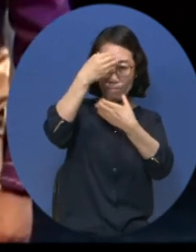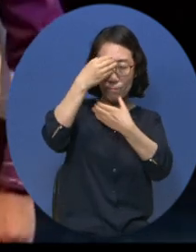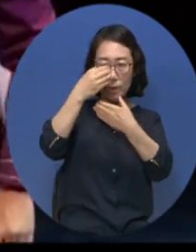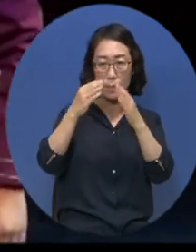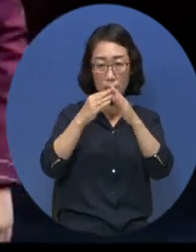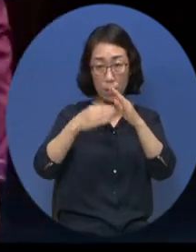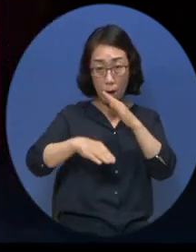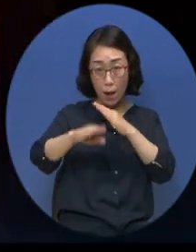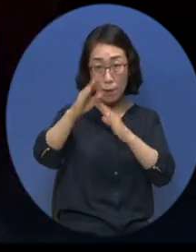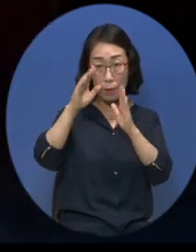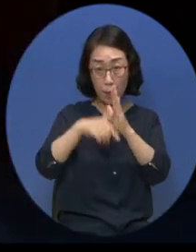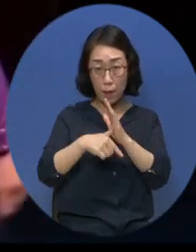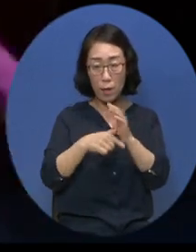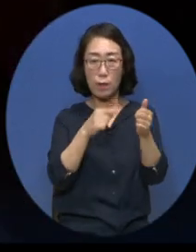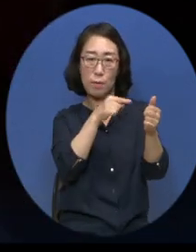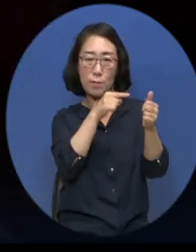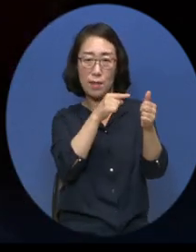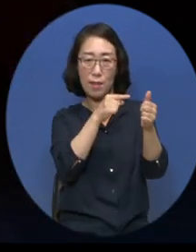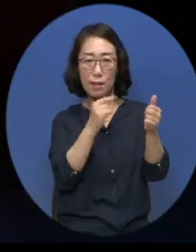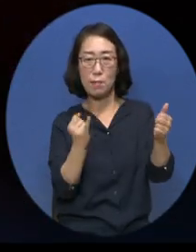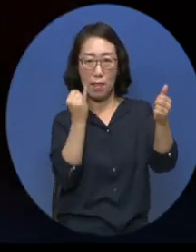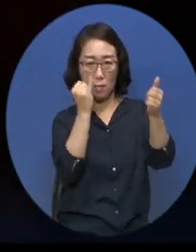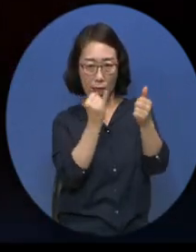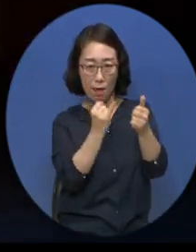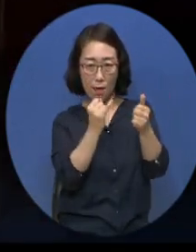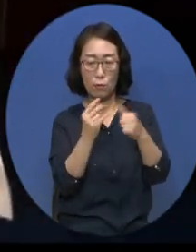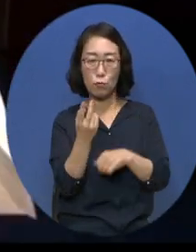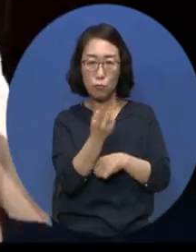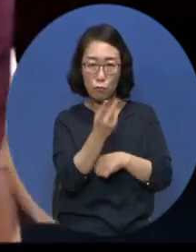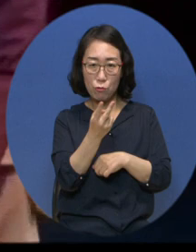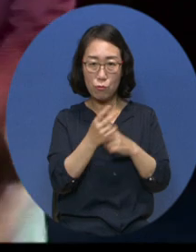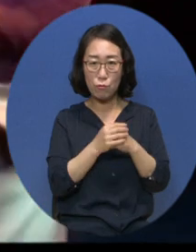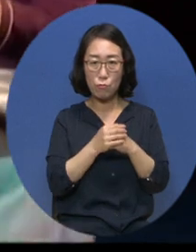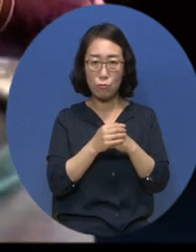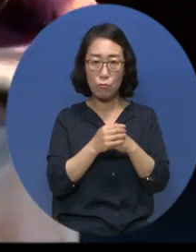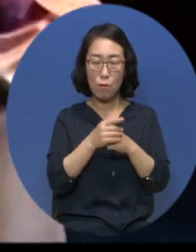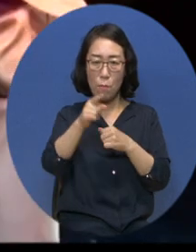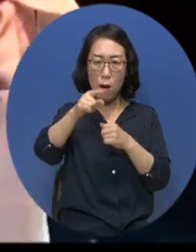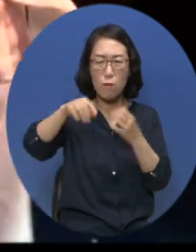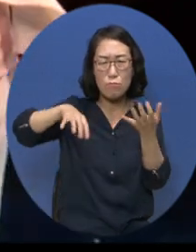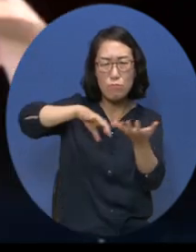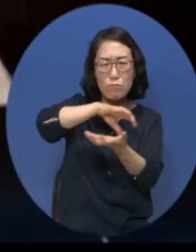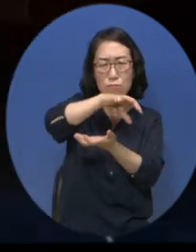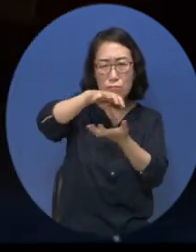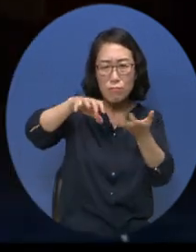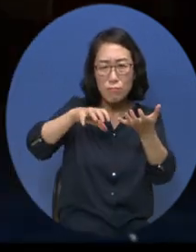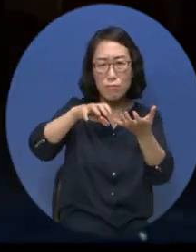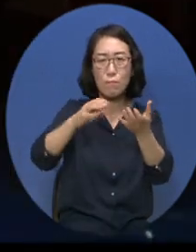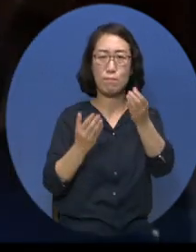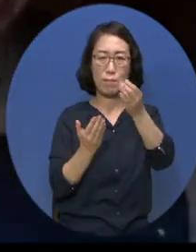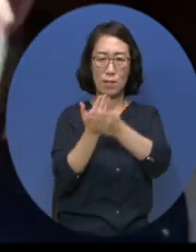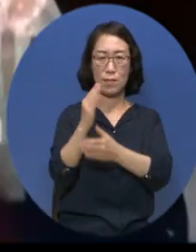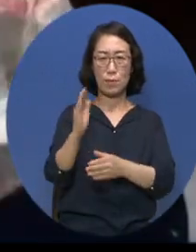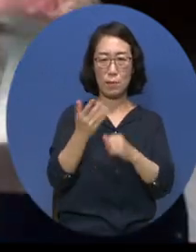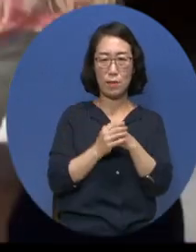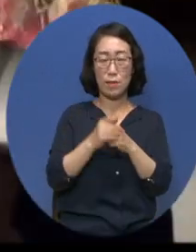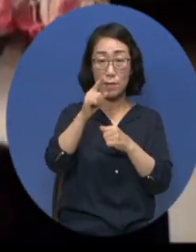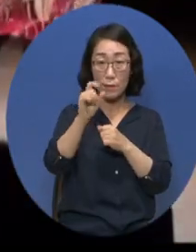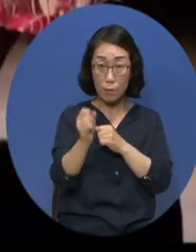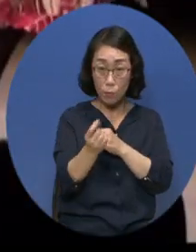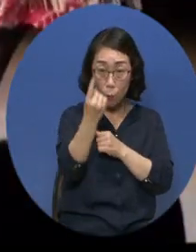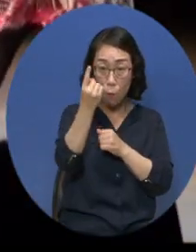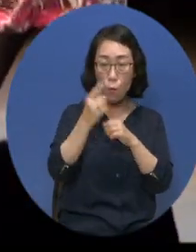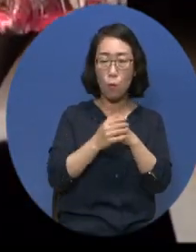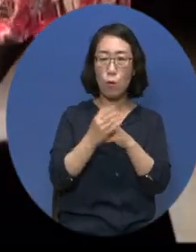집으로 가는 길에 솔롱고를 만나게 되고 둘은 취객의 시비에 휘말리게 됩니다. 그 일을